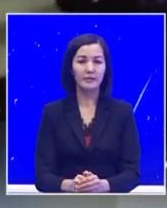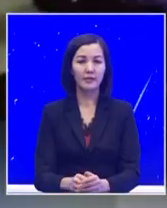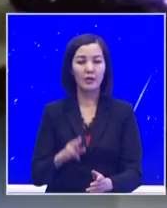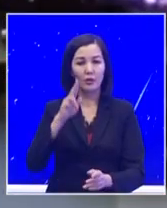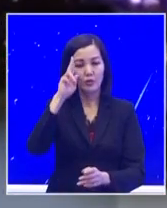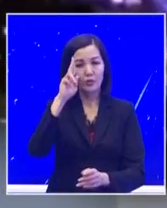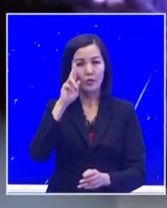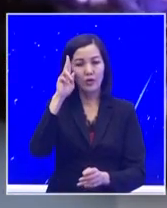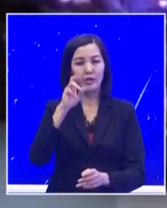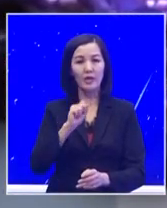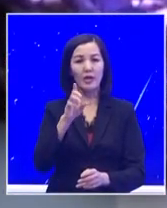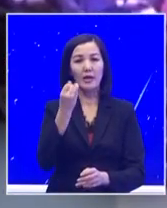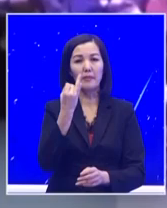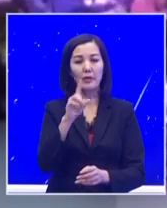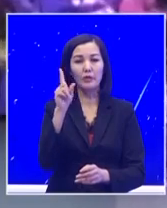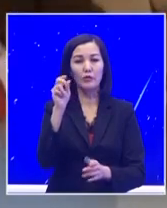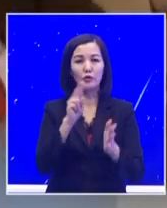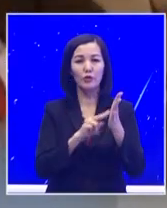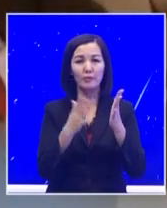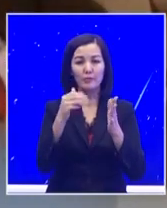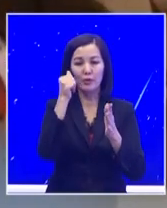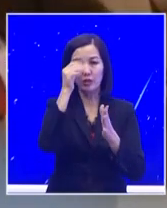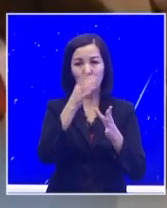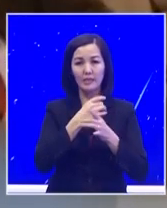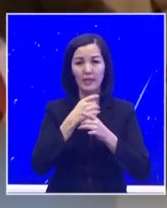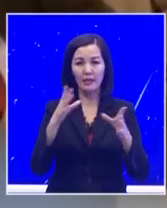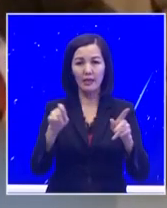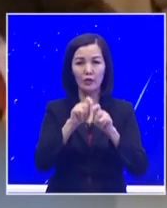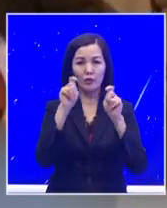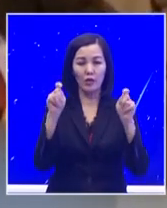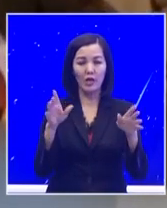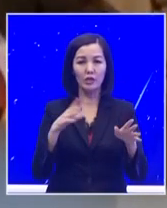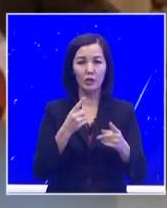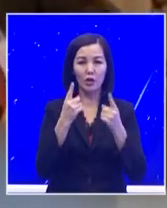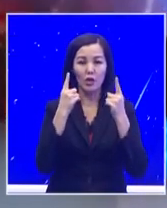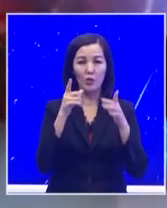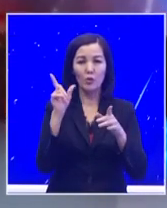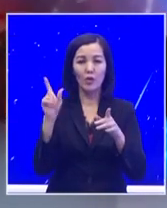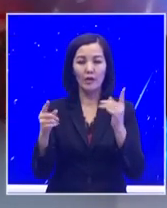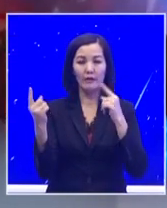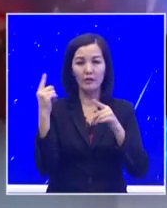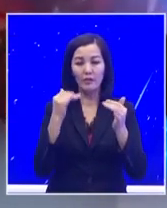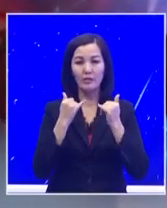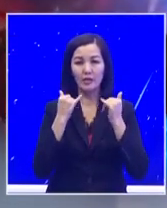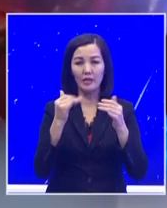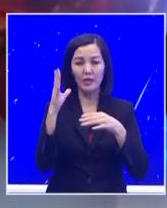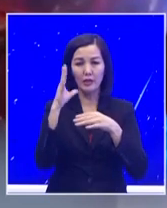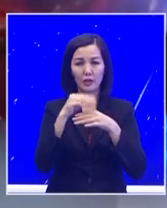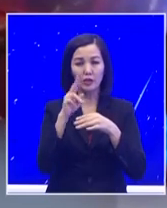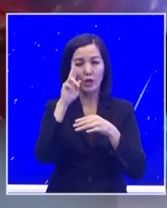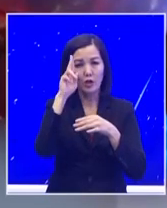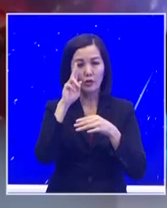Түркияда Абай Құнанбайұлының 175 жылдық мерейтойы салтанатты түрде ашылды. Ұлы ақынның шығармашылығына арналған кешке Түріктің